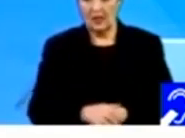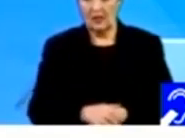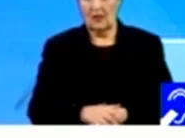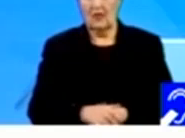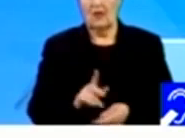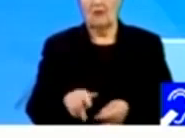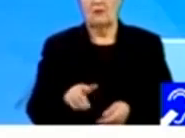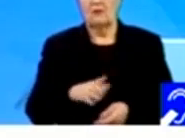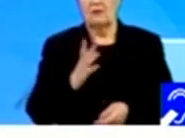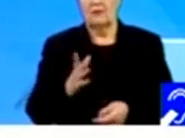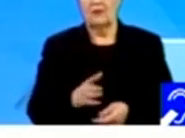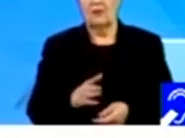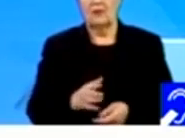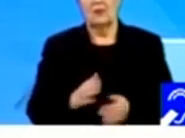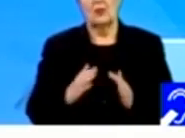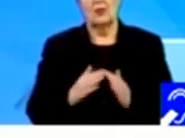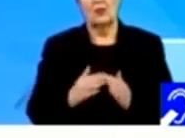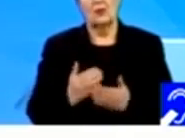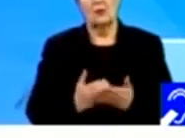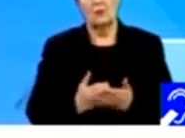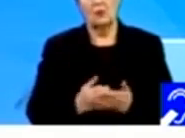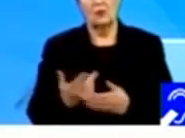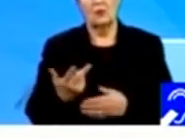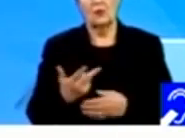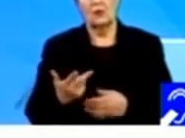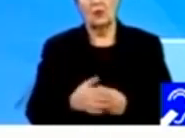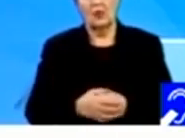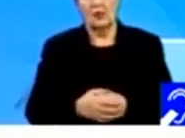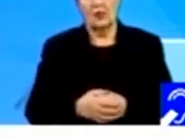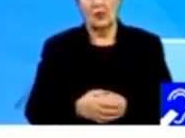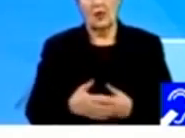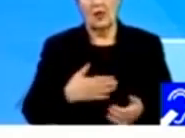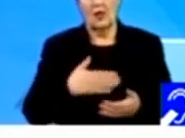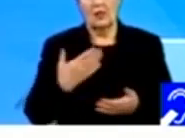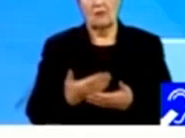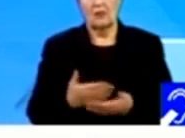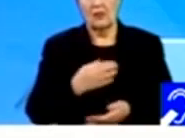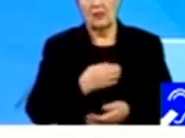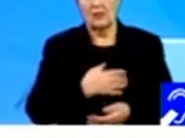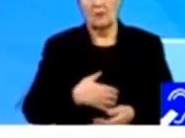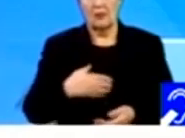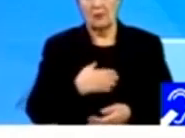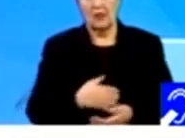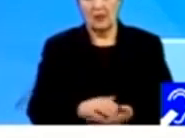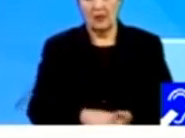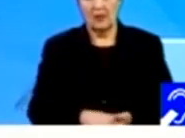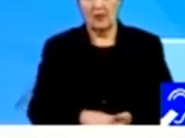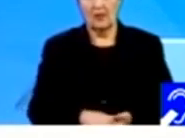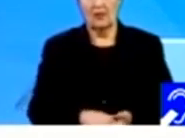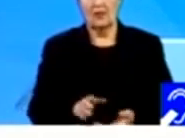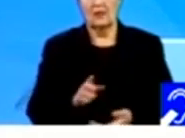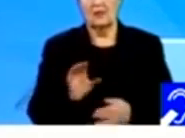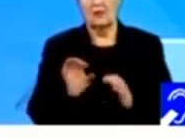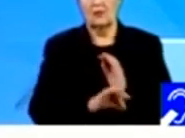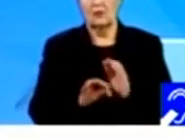în care se află fondul locativ. Și trei, evident, eficientizarea activității primăriei, asta ar fi lupta cu